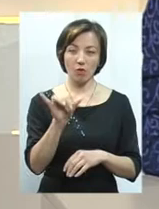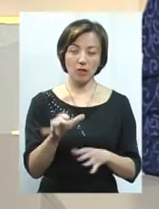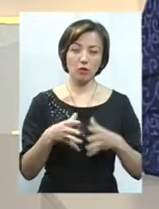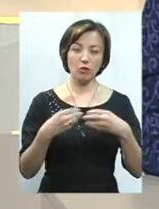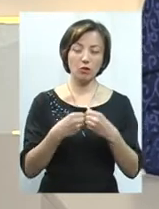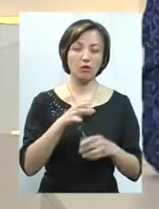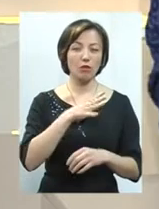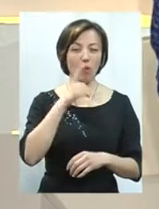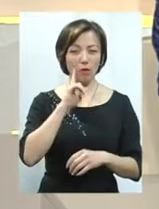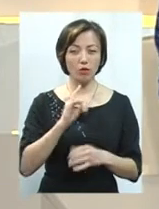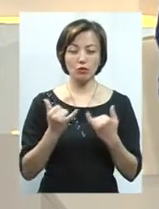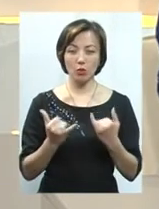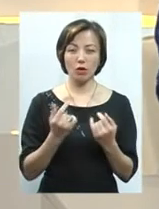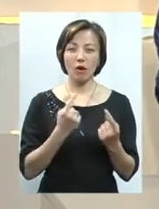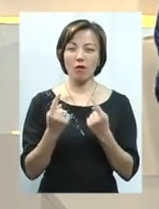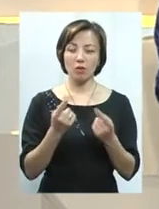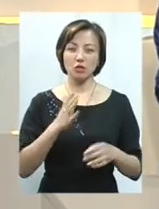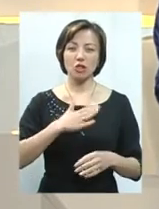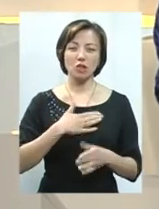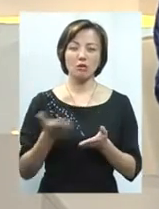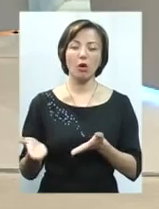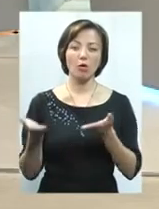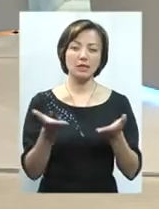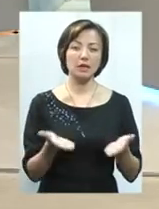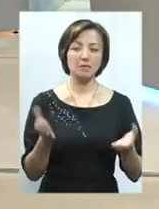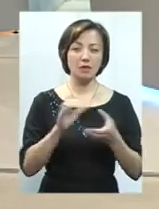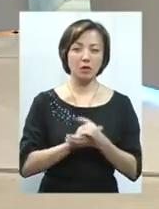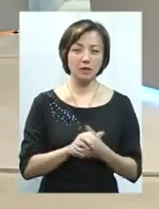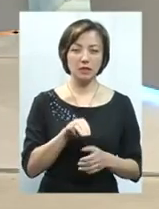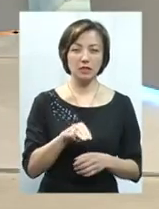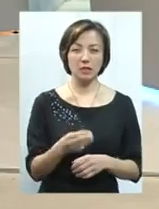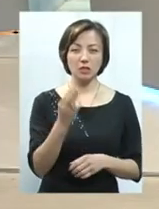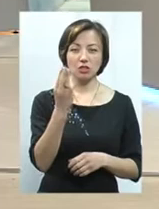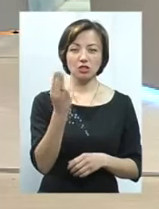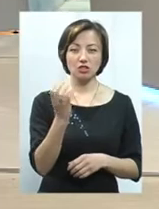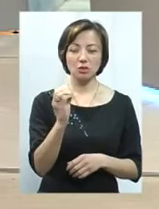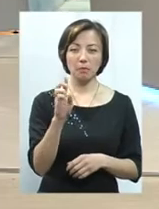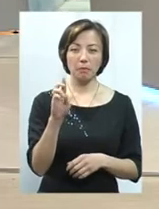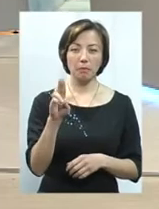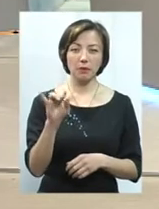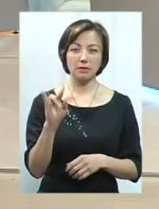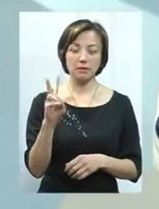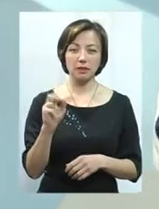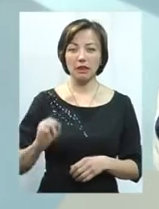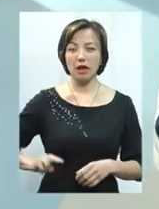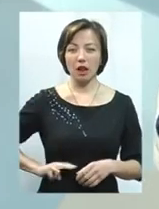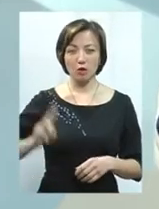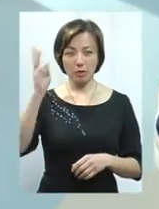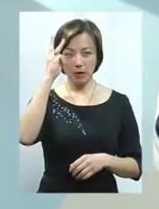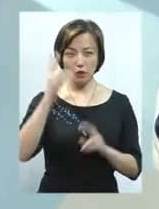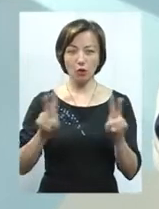було комфортно? Про це все сьогодні говоримо з нашими гостями. Знайомтеся, Тетяна Щепінська, директор Хмельницького клубу собаківництва,